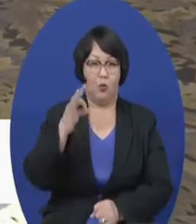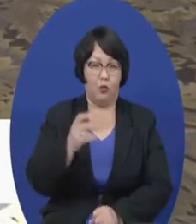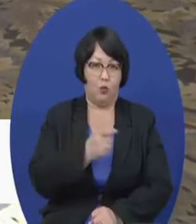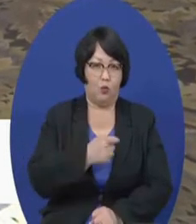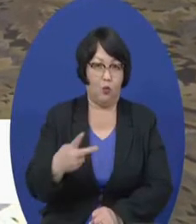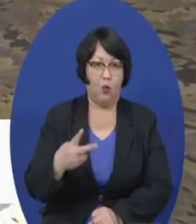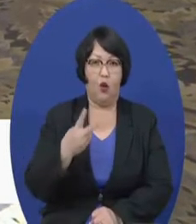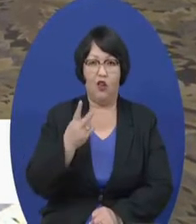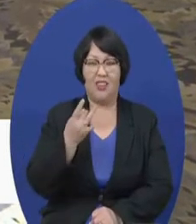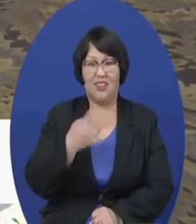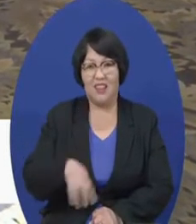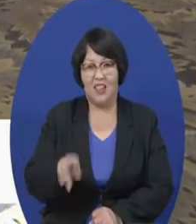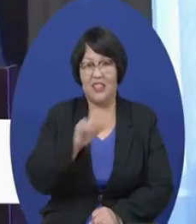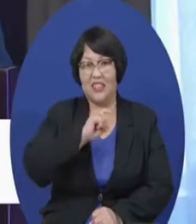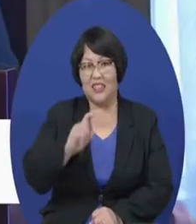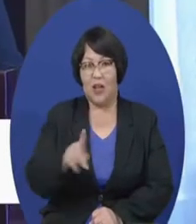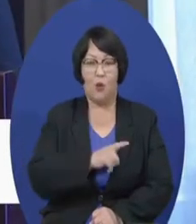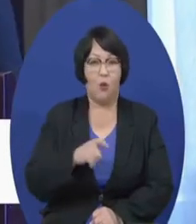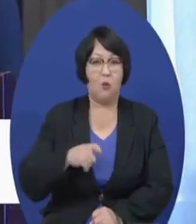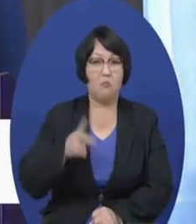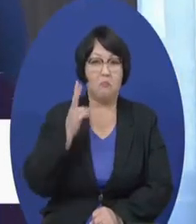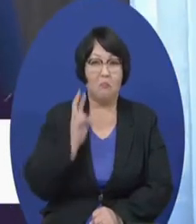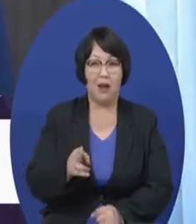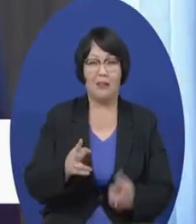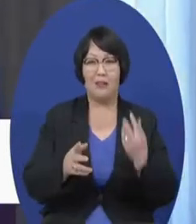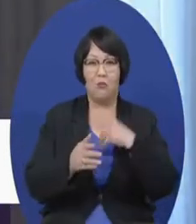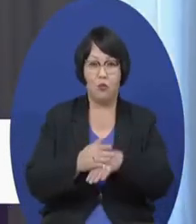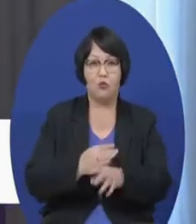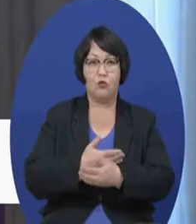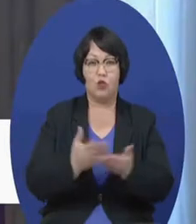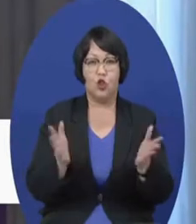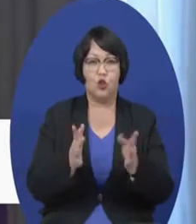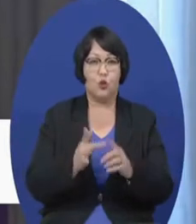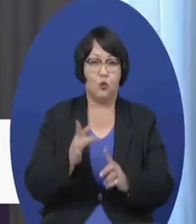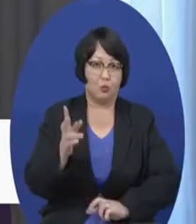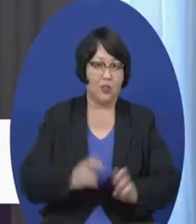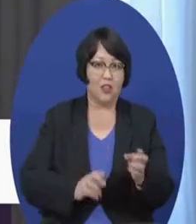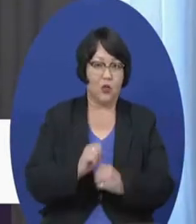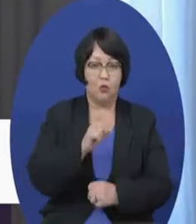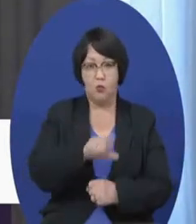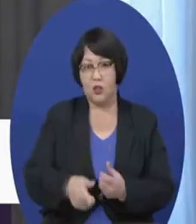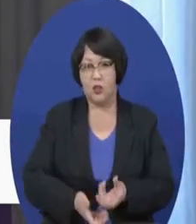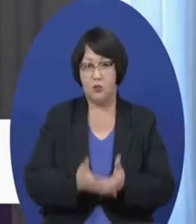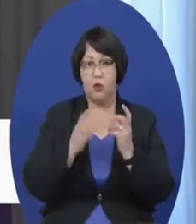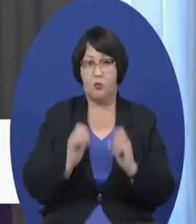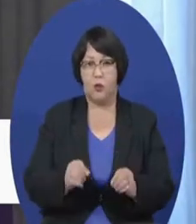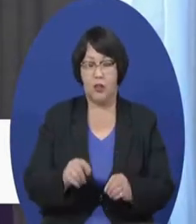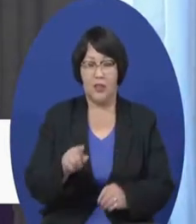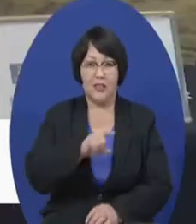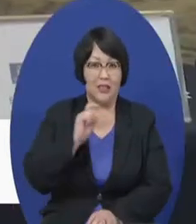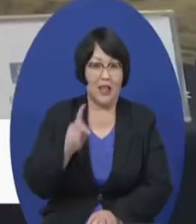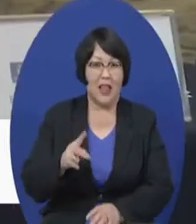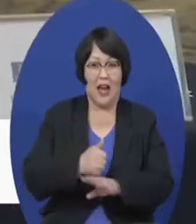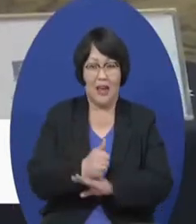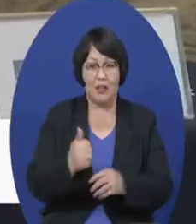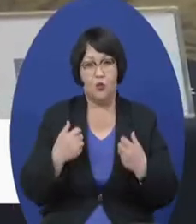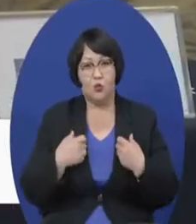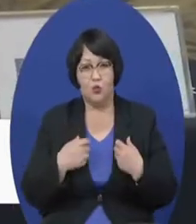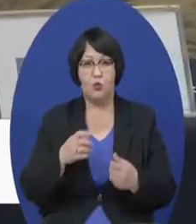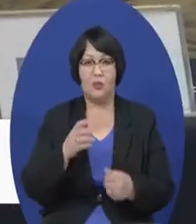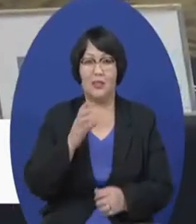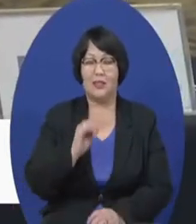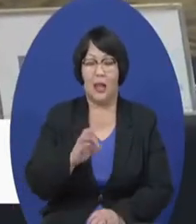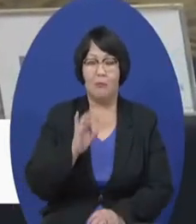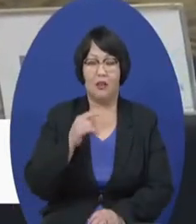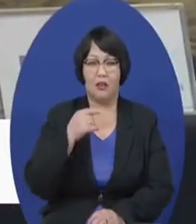хүүтэй нийт 2 их 80 төгрөгийн зээлийг арилжааны банкар дамжуулан олгож жижиг дунд бизнес эрхлэгчдийг дэмжихээр болсон. Энэ зээлэнд аялал жуулчлалын салбарынхан